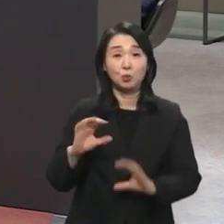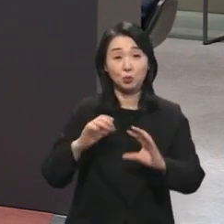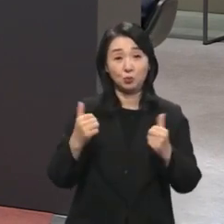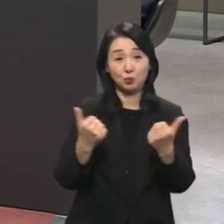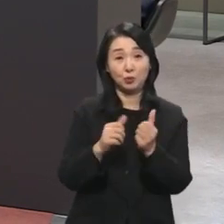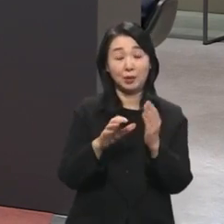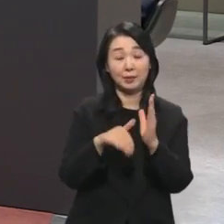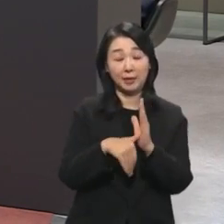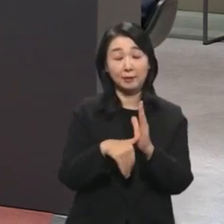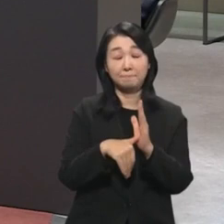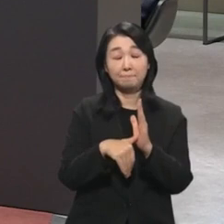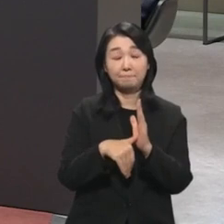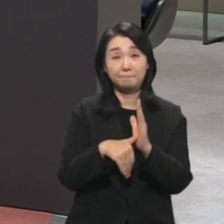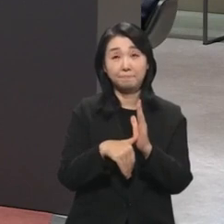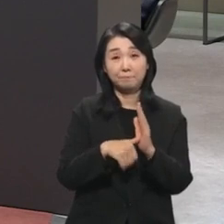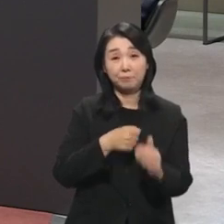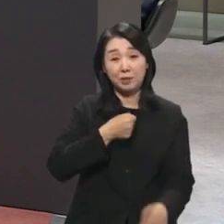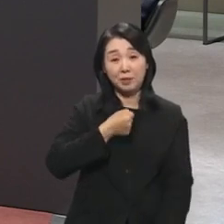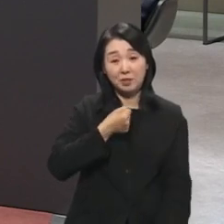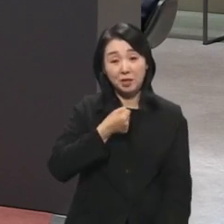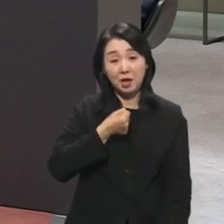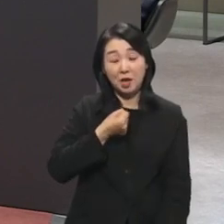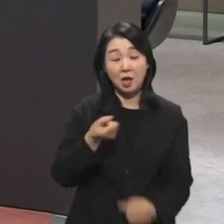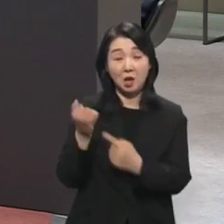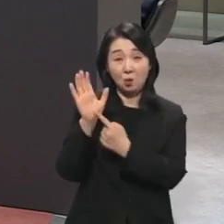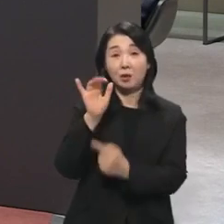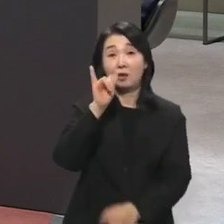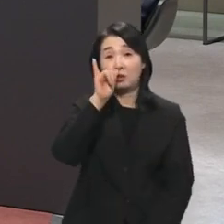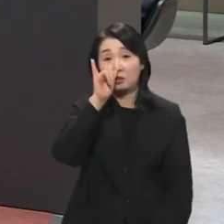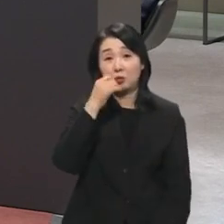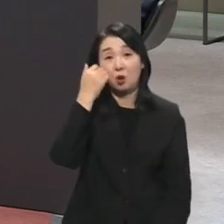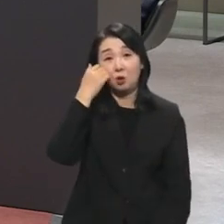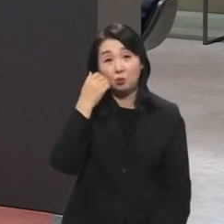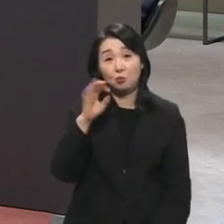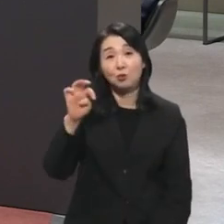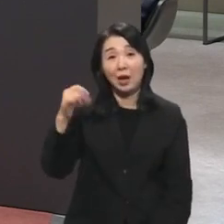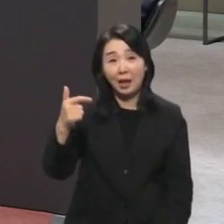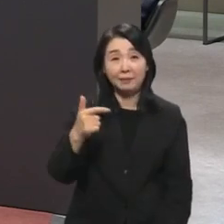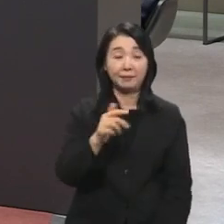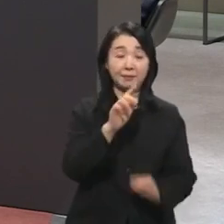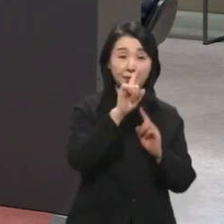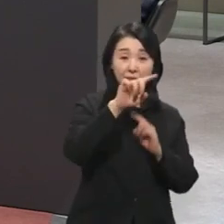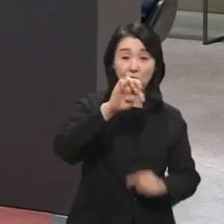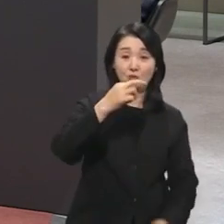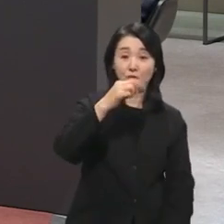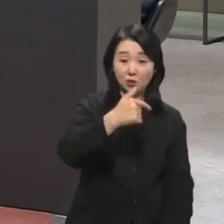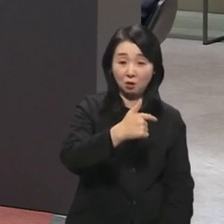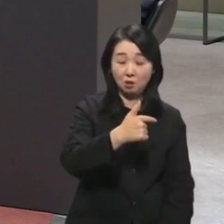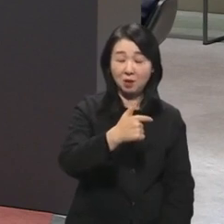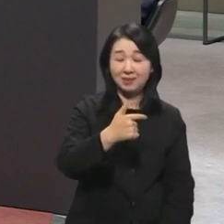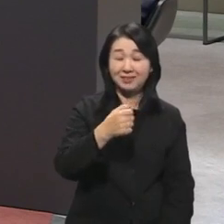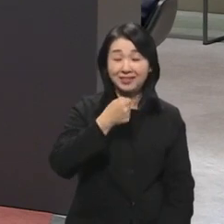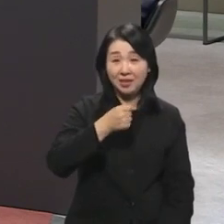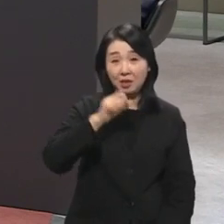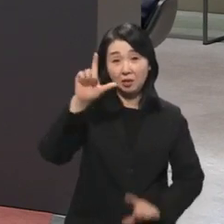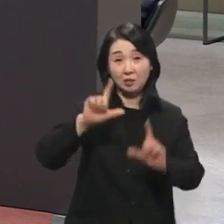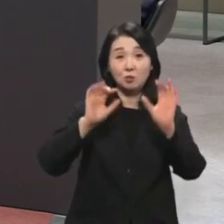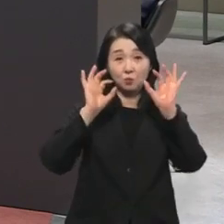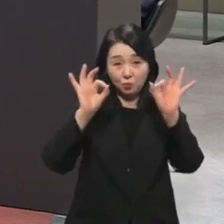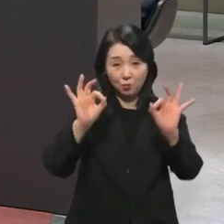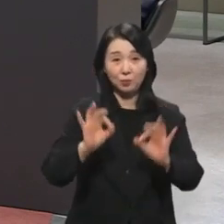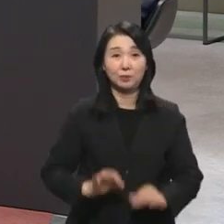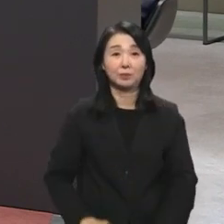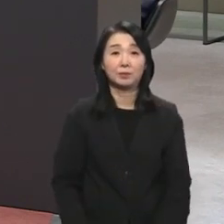나란히 기자회견을 가진 사람이 안철수 의원하고 이준석 전 대표가 있었습니다. 두 사람의 기자회견을 잠깐 보고 와서 다시